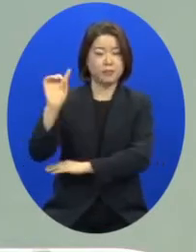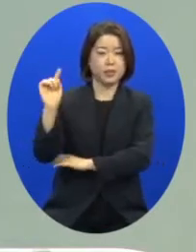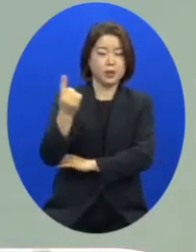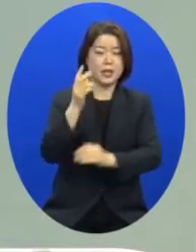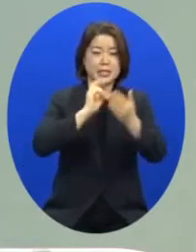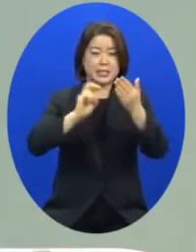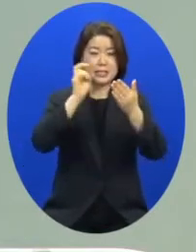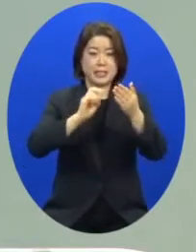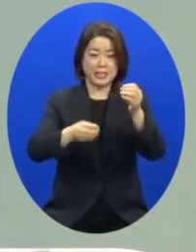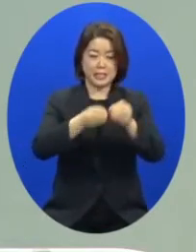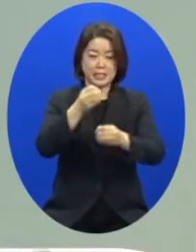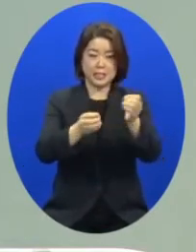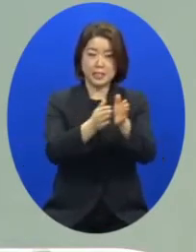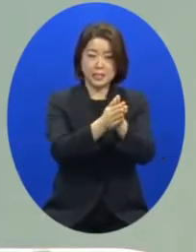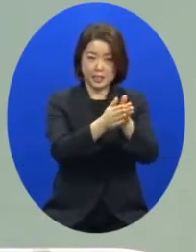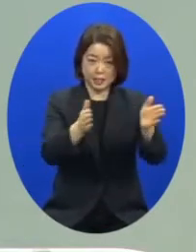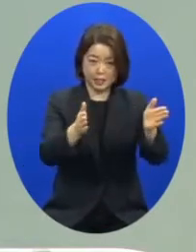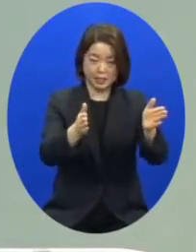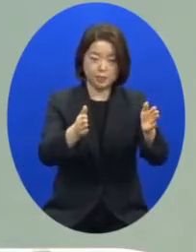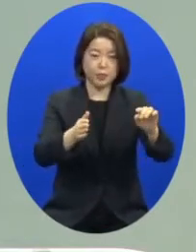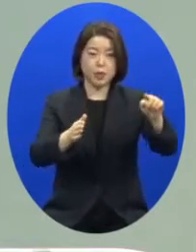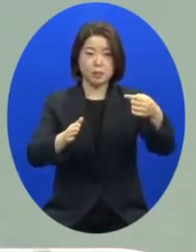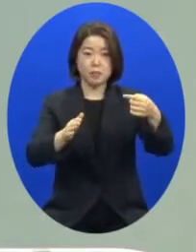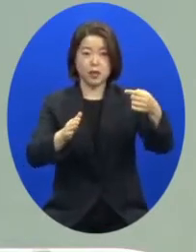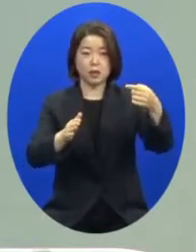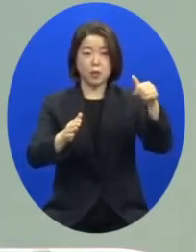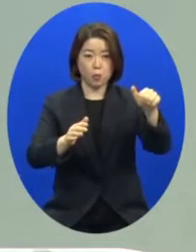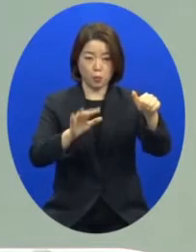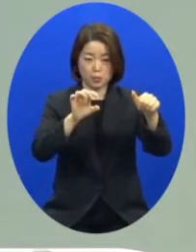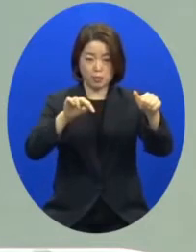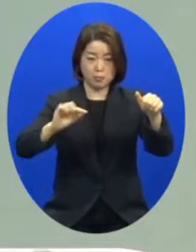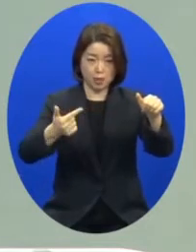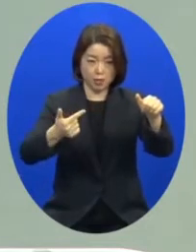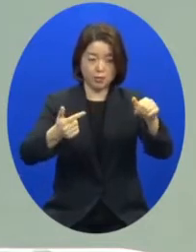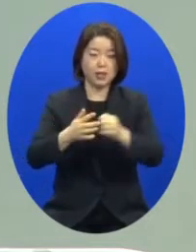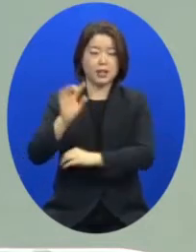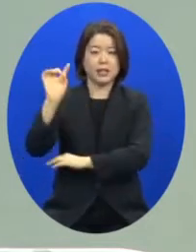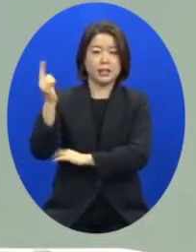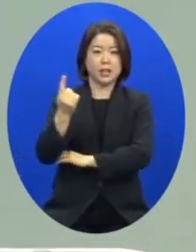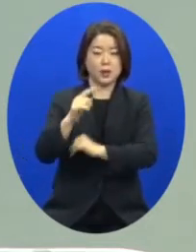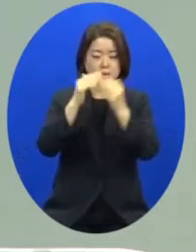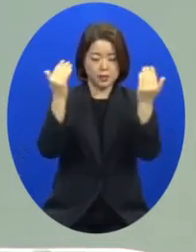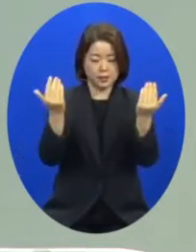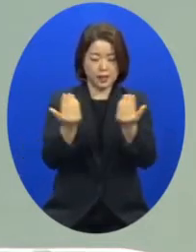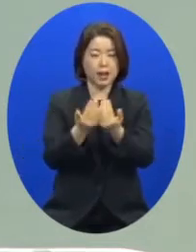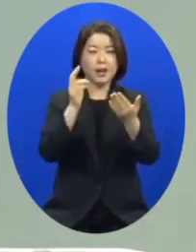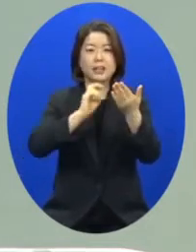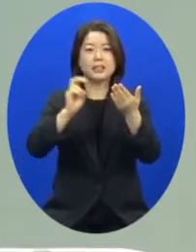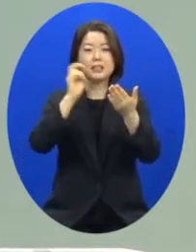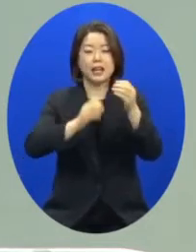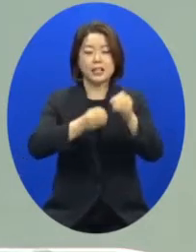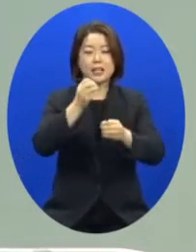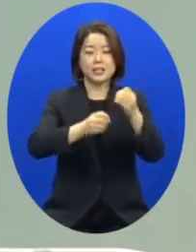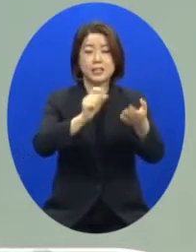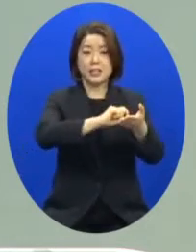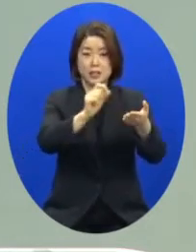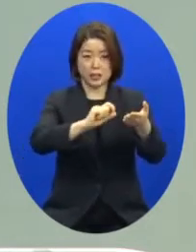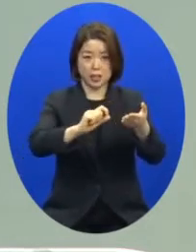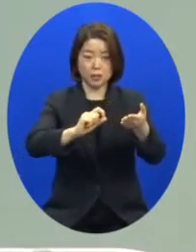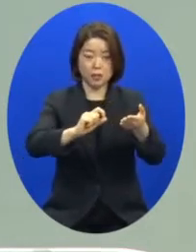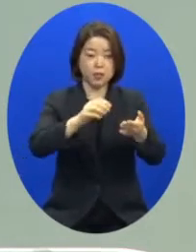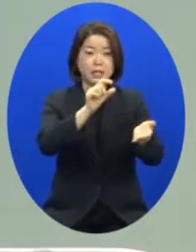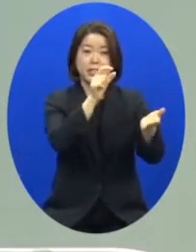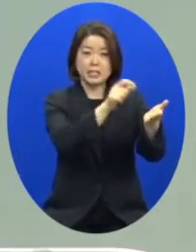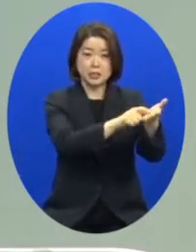시작하면서 150평 까지 다윗이 이 장영실을 다 썼다고 알려집니다 아 예